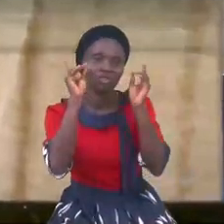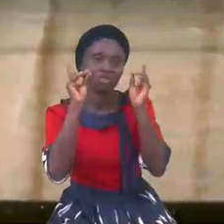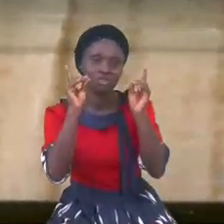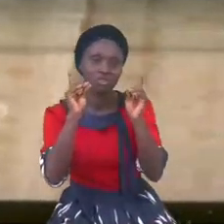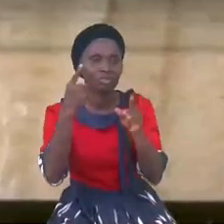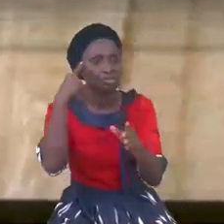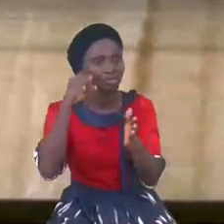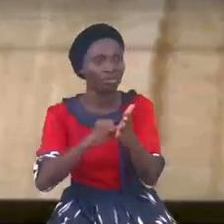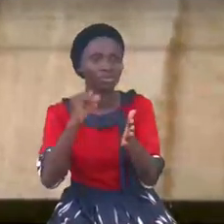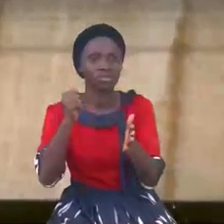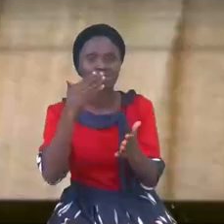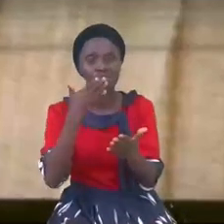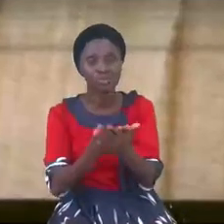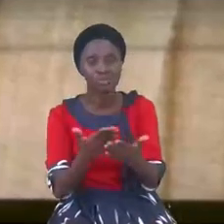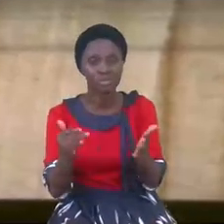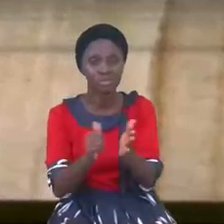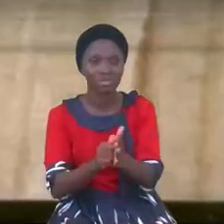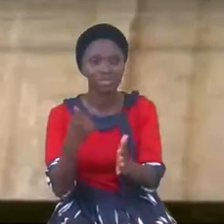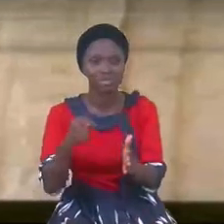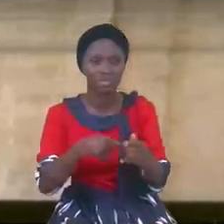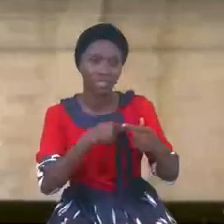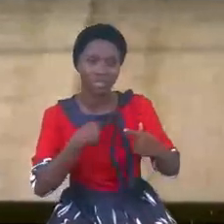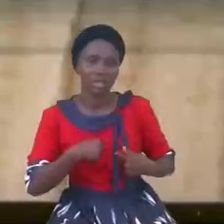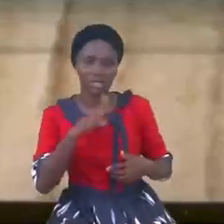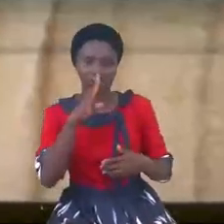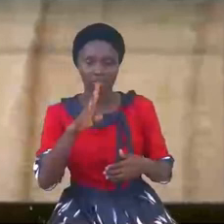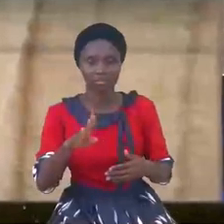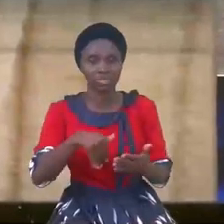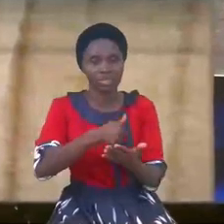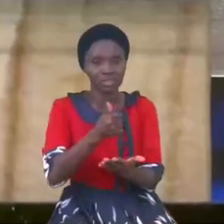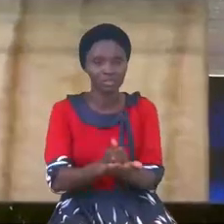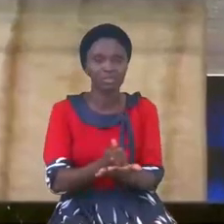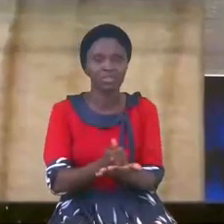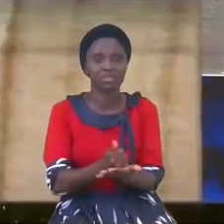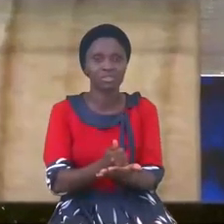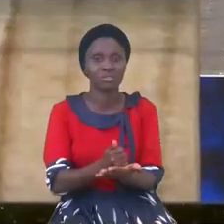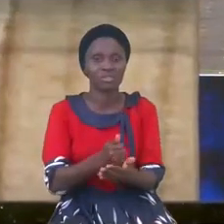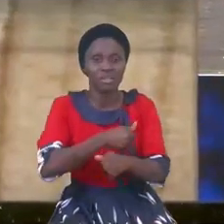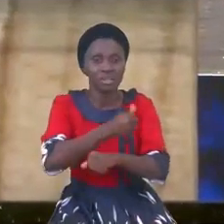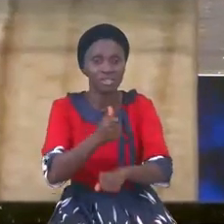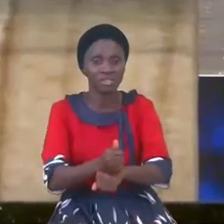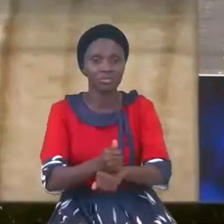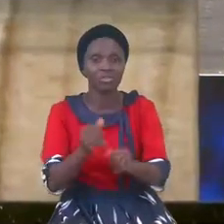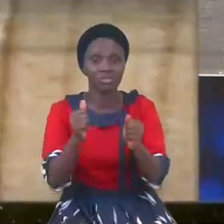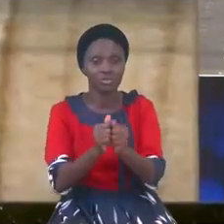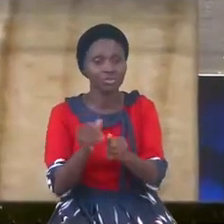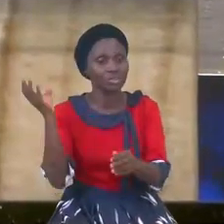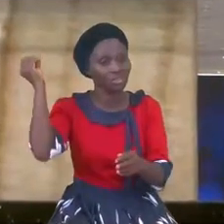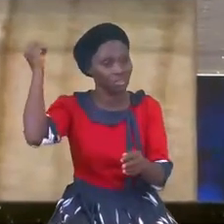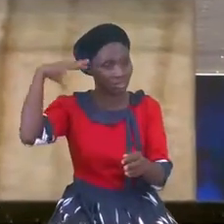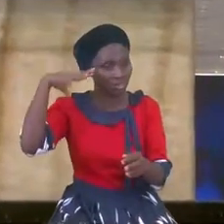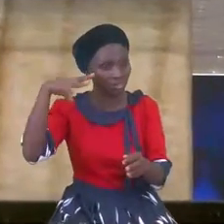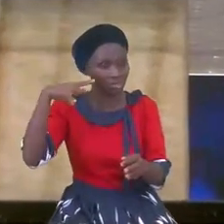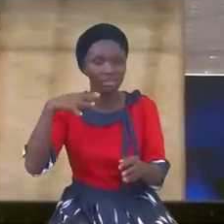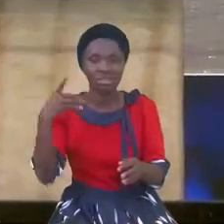que le cœur soit affermi par la grâce. La grâce pour le salut. La